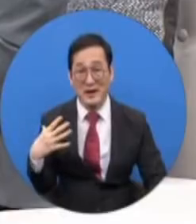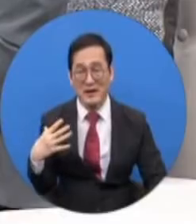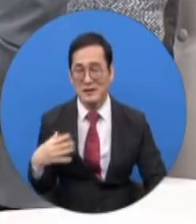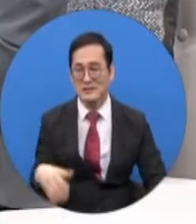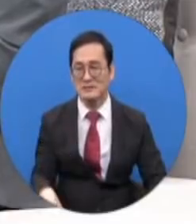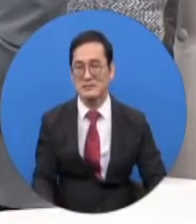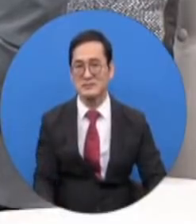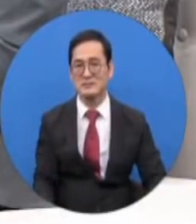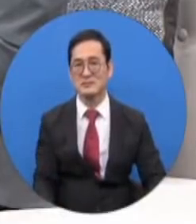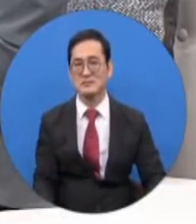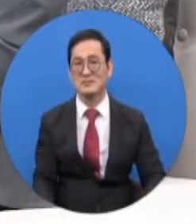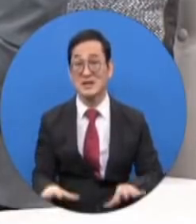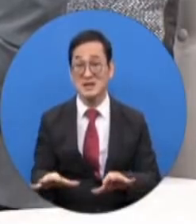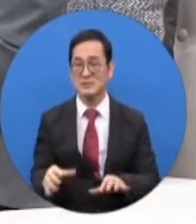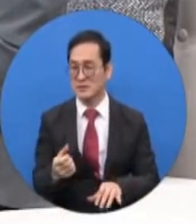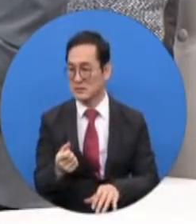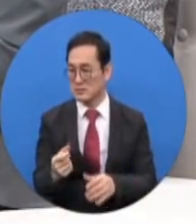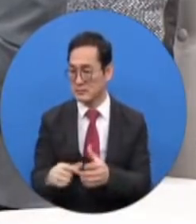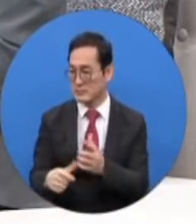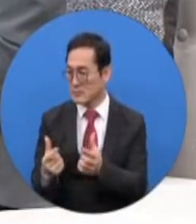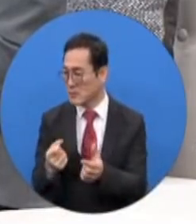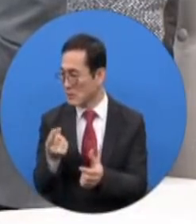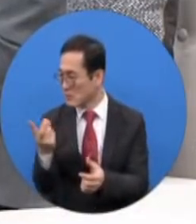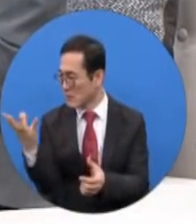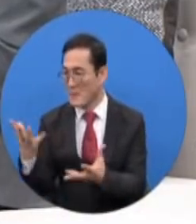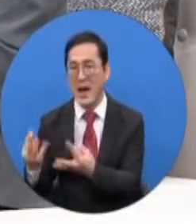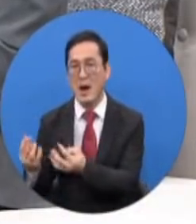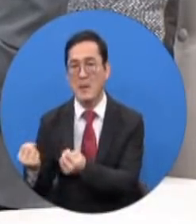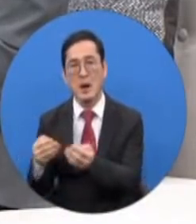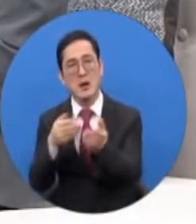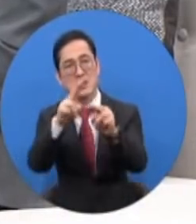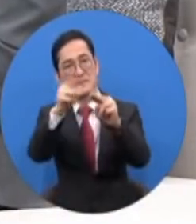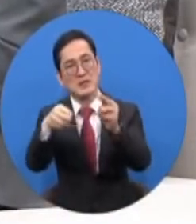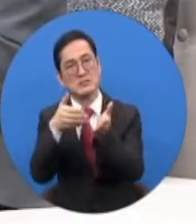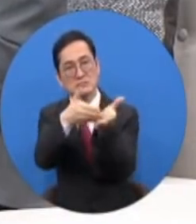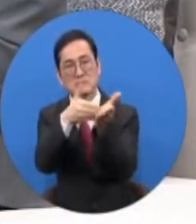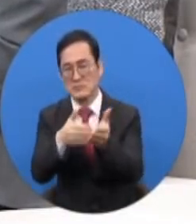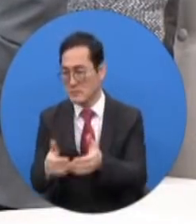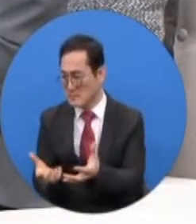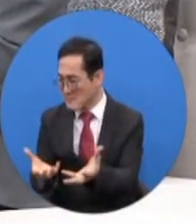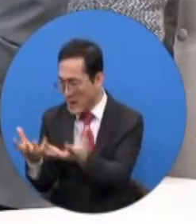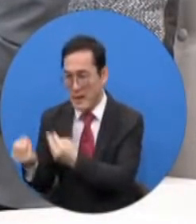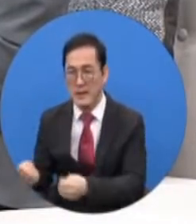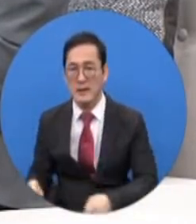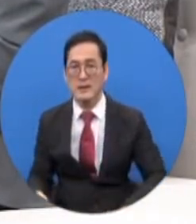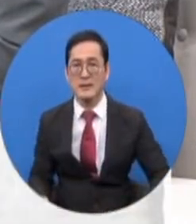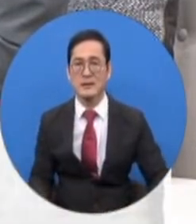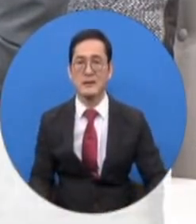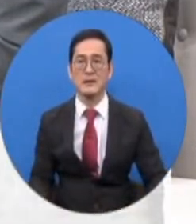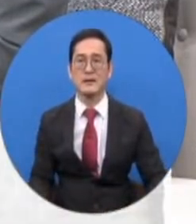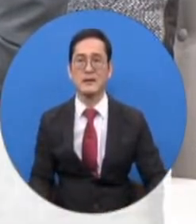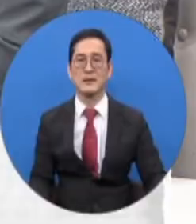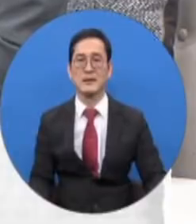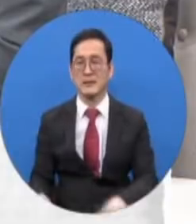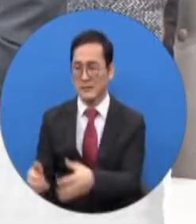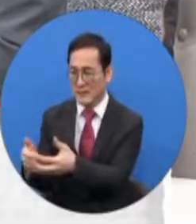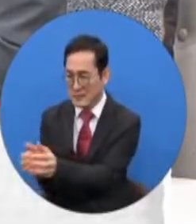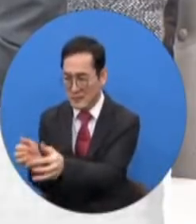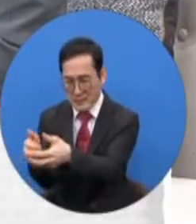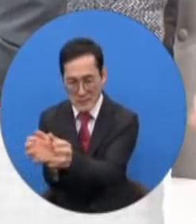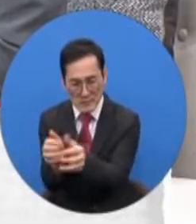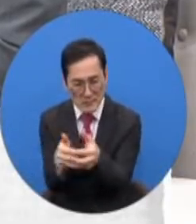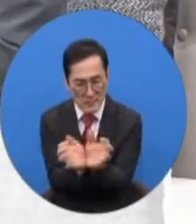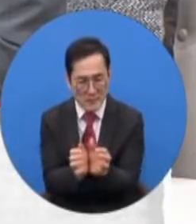86그룹 의원들이 면전에서 그다음에 초선 의원, 네. 더민초, 의원에서도 사퇴하라. 박용진 의원 등등